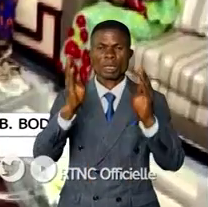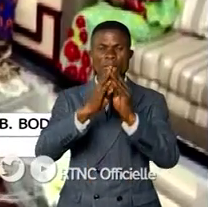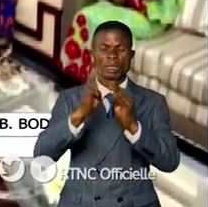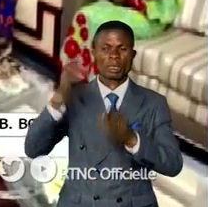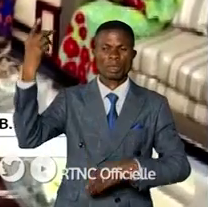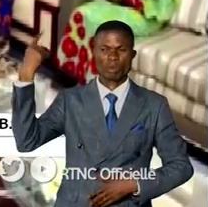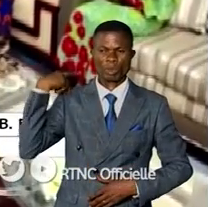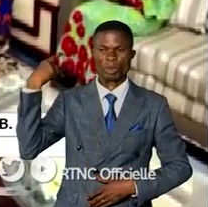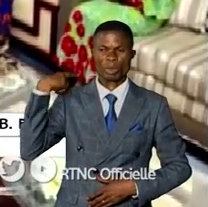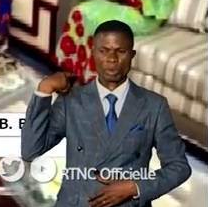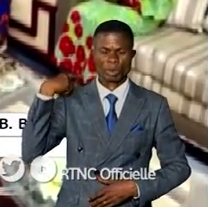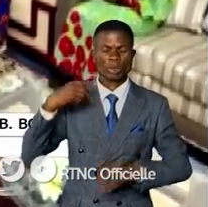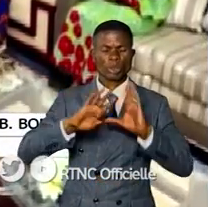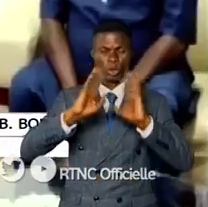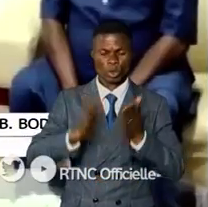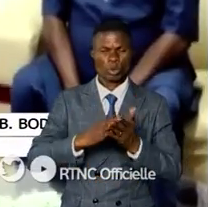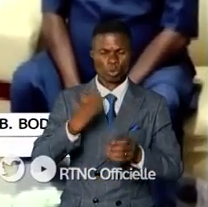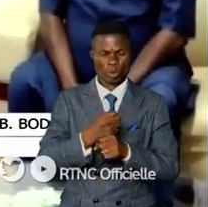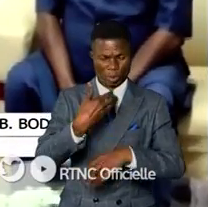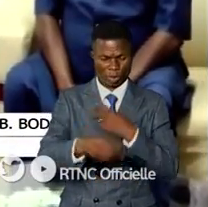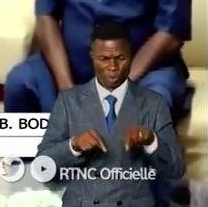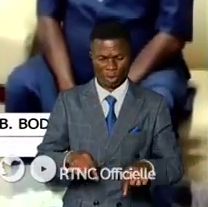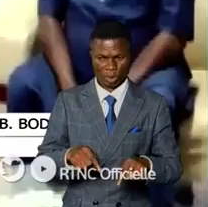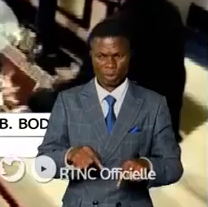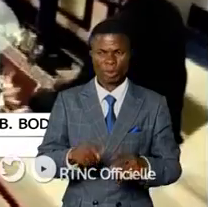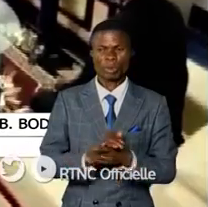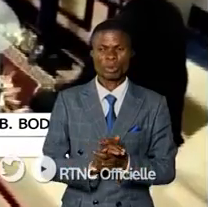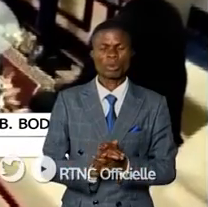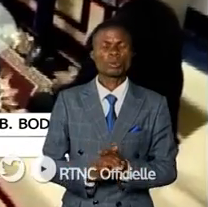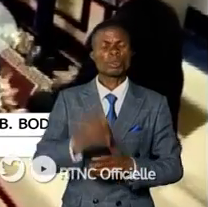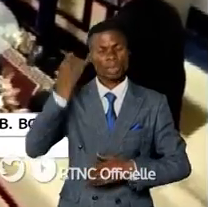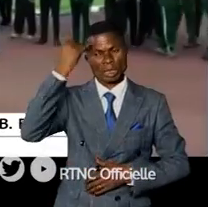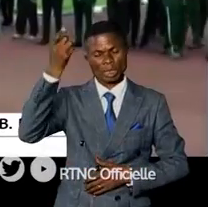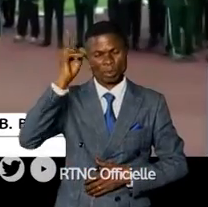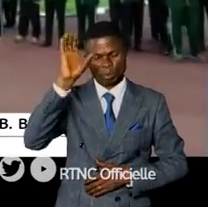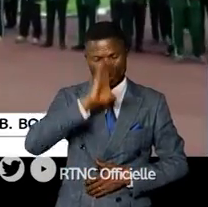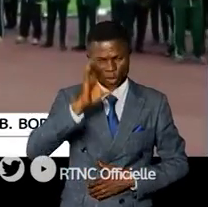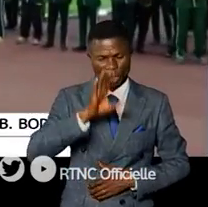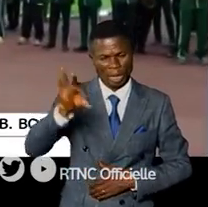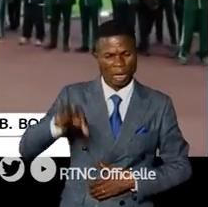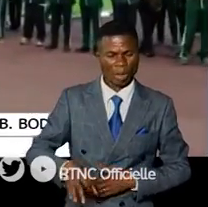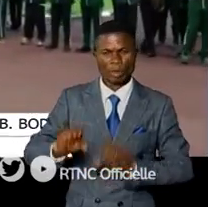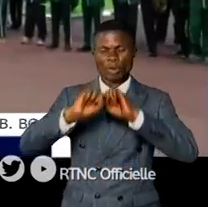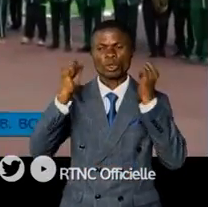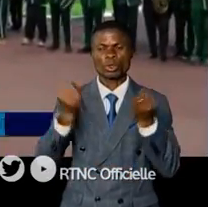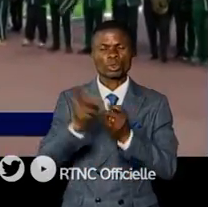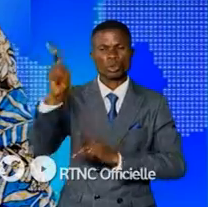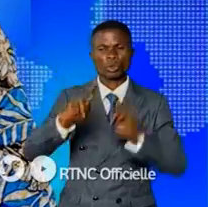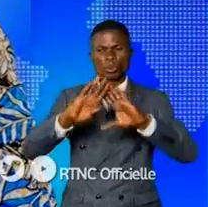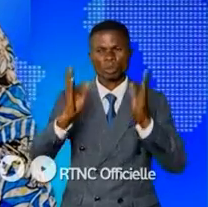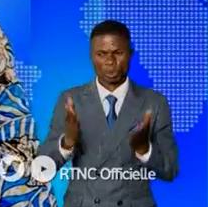nationale. Toutes les démarches entreprises jusqu'à ces jours et à venir ne visent que la recherche du bien-être social de la